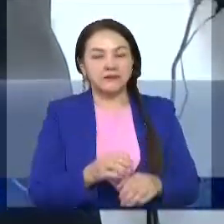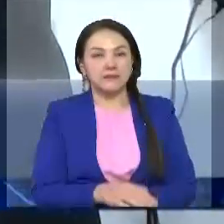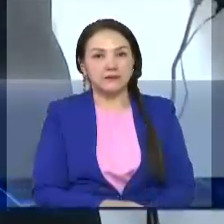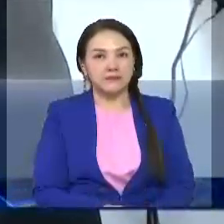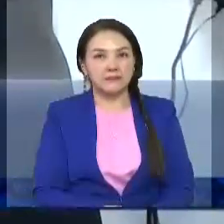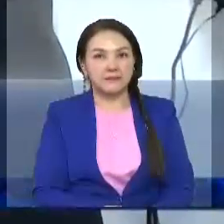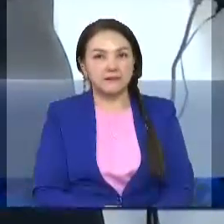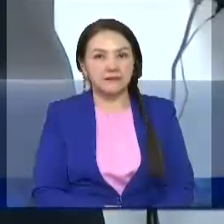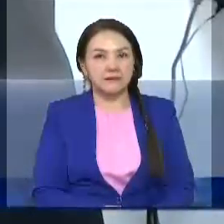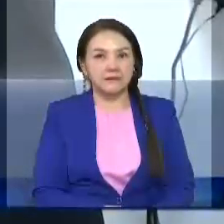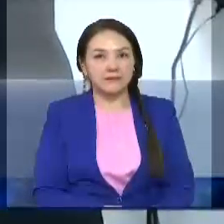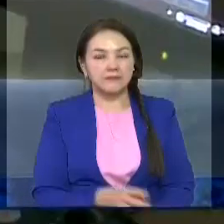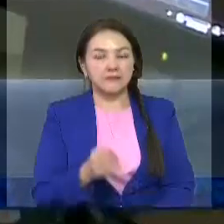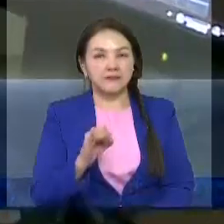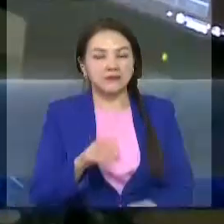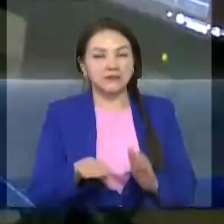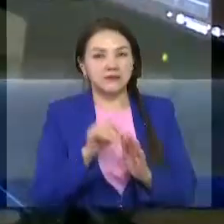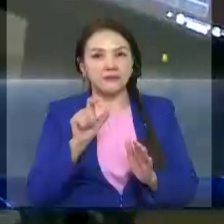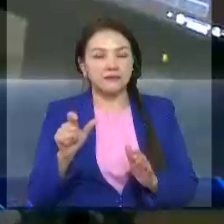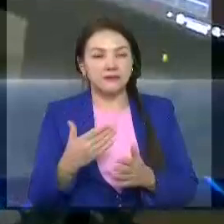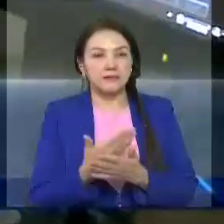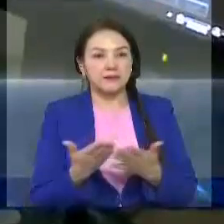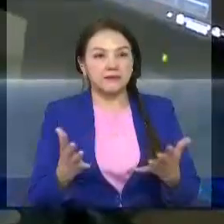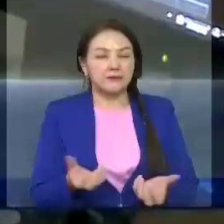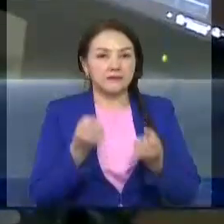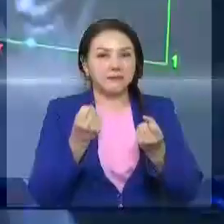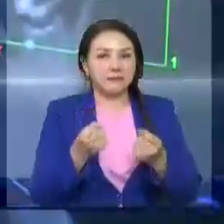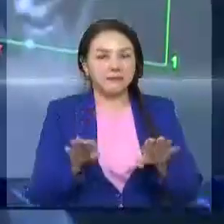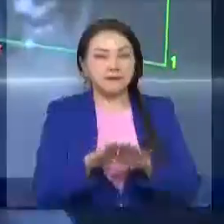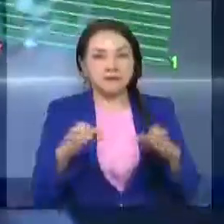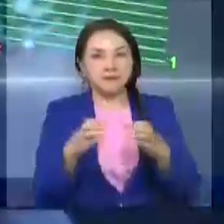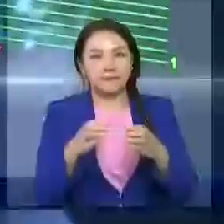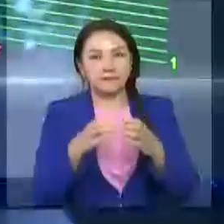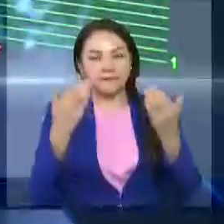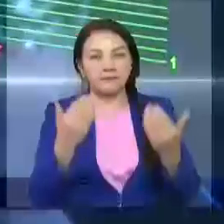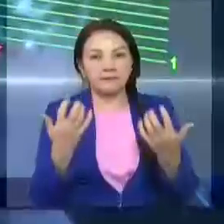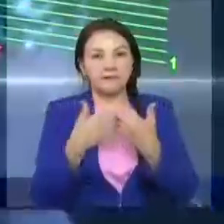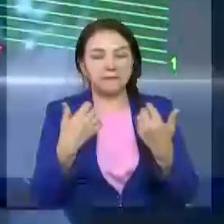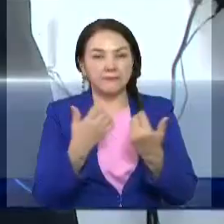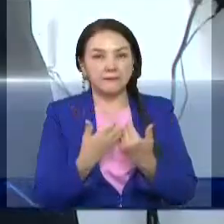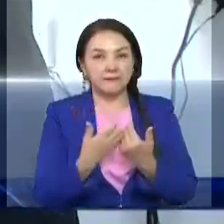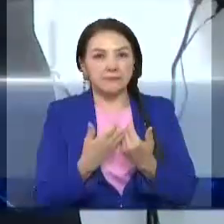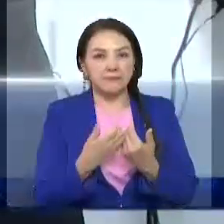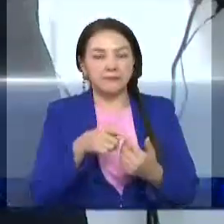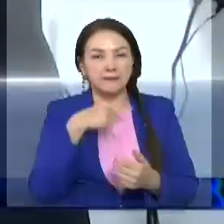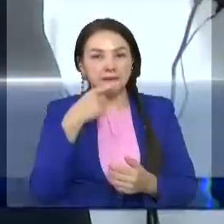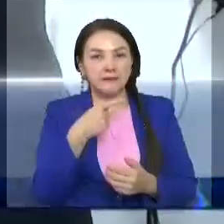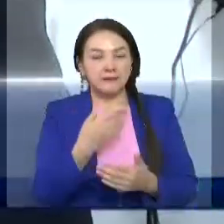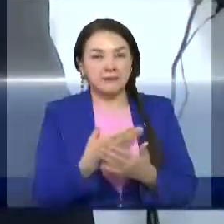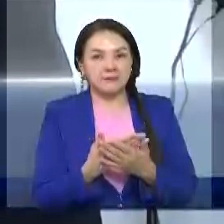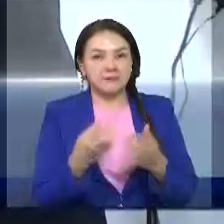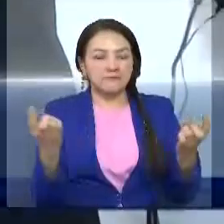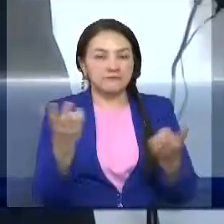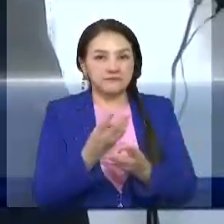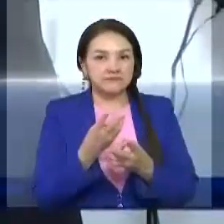управлению мохату депутатам которые поддержали этот проект данный аппарат очень скажем так